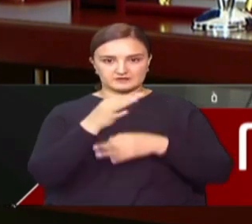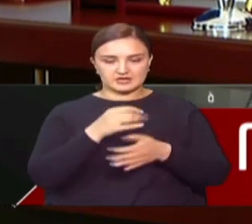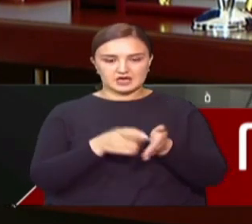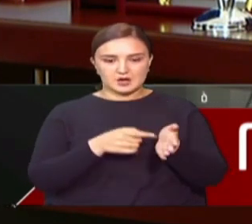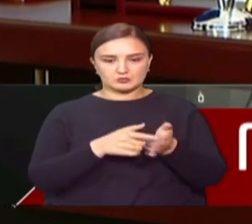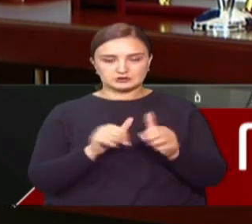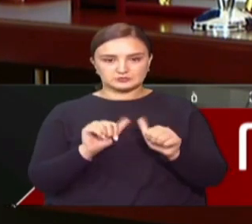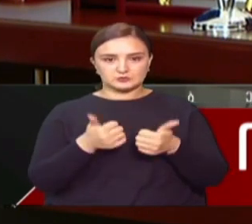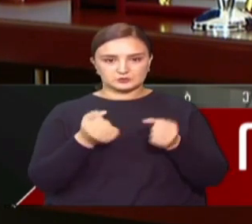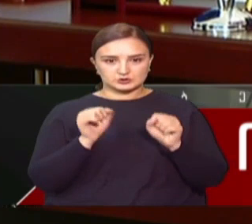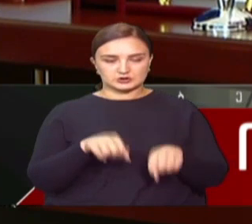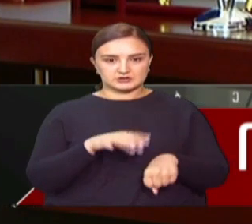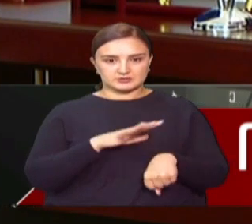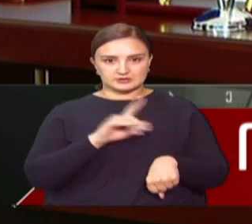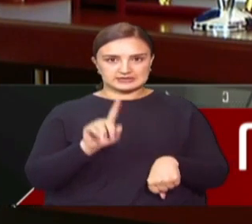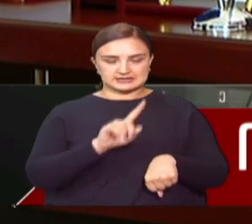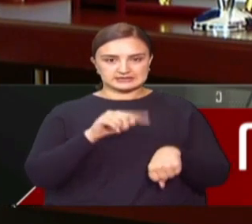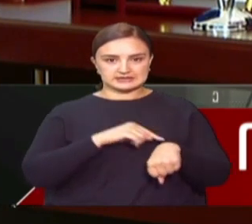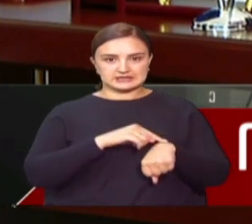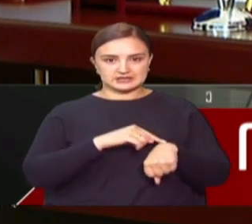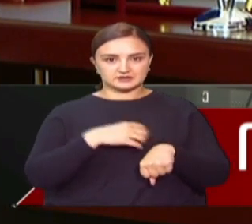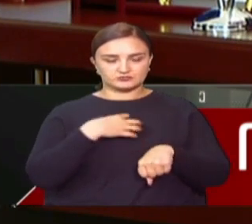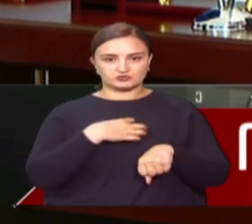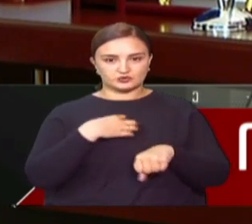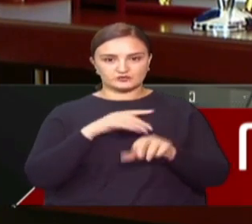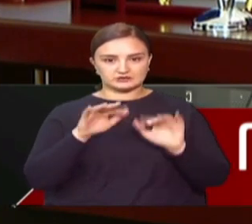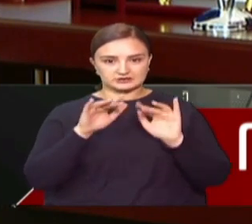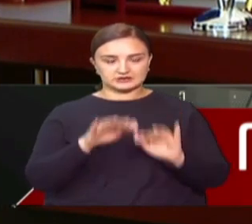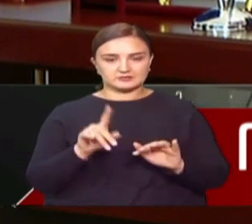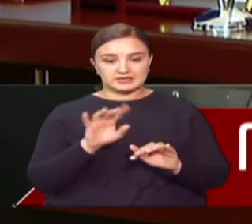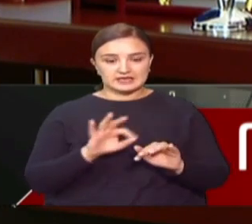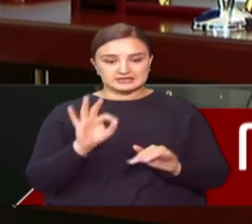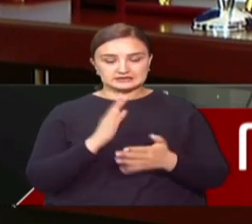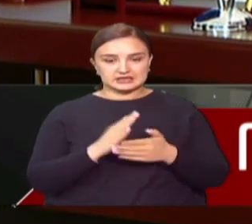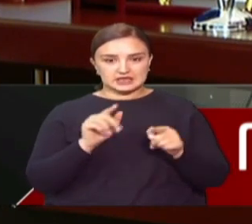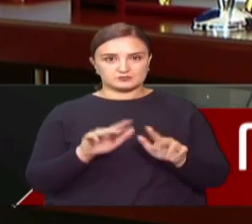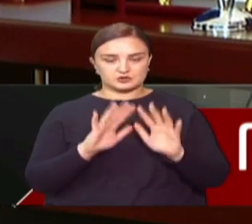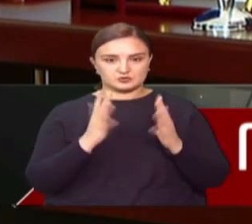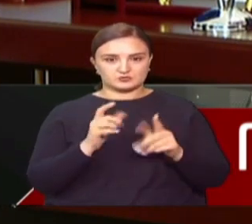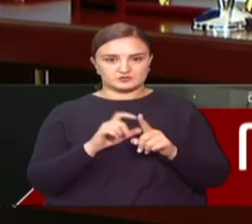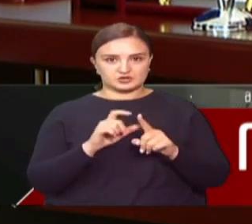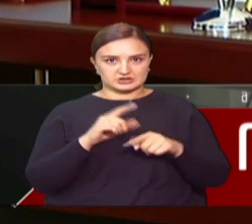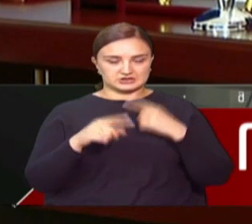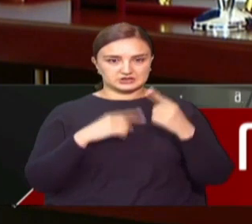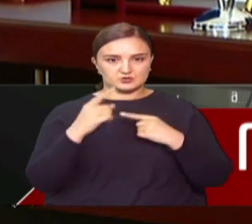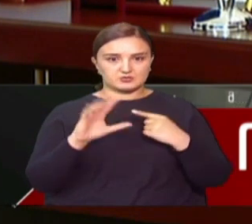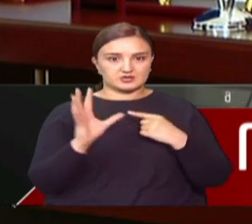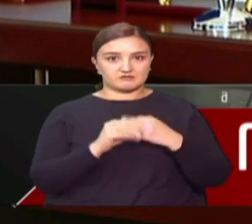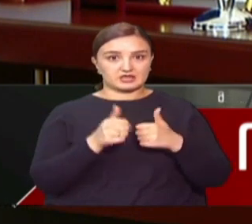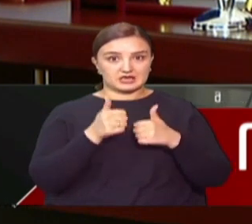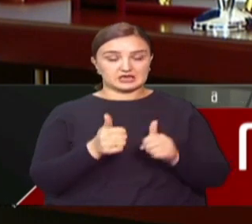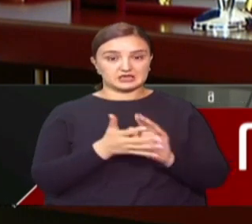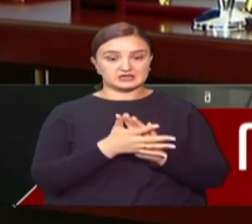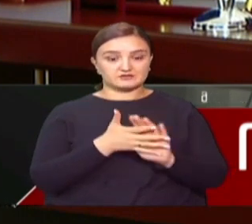როგორ შეიძლება იყოს 1 საათიანი ისეთი მნიშვნელოვანი საქმისა, რაზედაც არის მოცემულ შემთხვევაში საუბარი. Ყველა კარგად ხვდება, რა თქმა უნდა, რომ